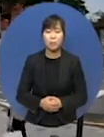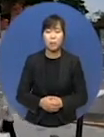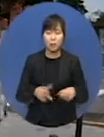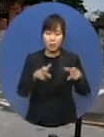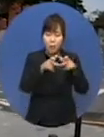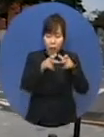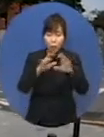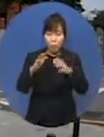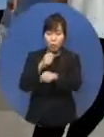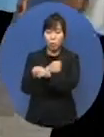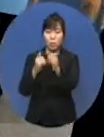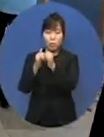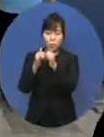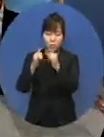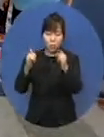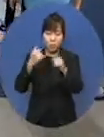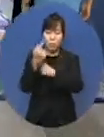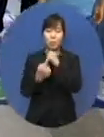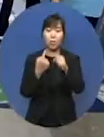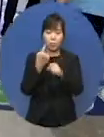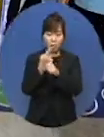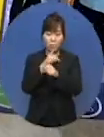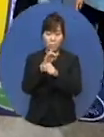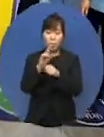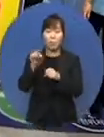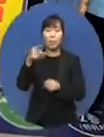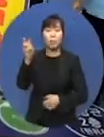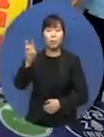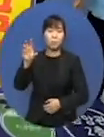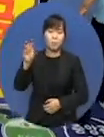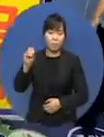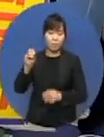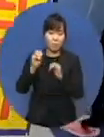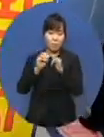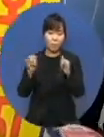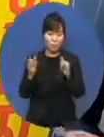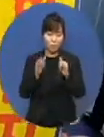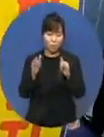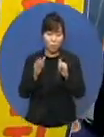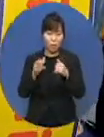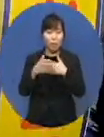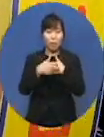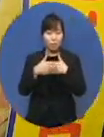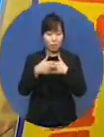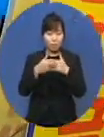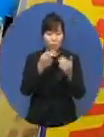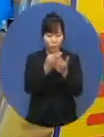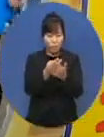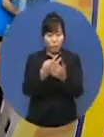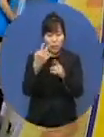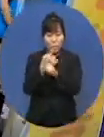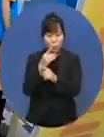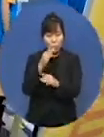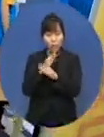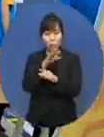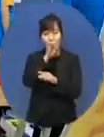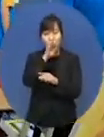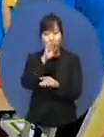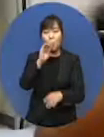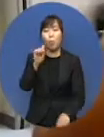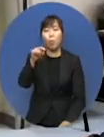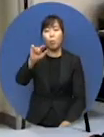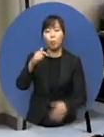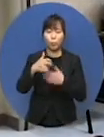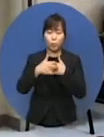장애인과 국가유공자들이 연간 132여만 명이 입원과 외래 진료를 받고 있는